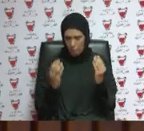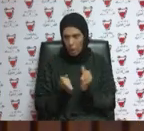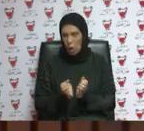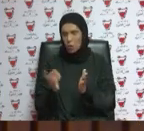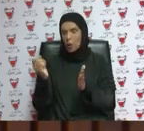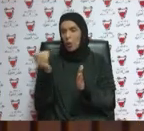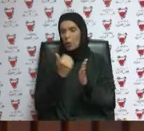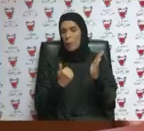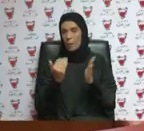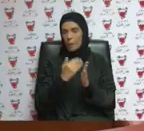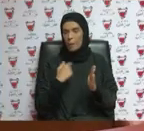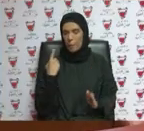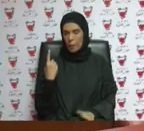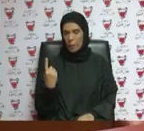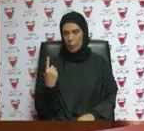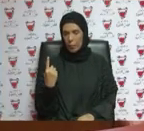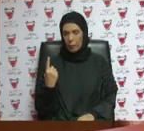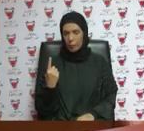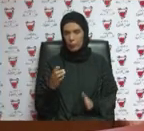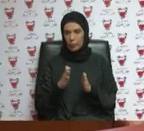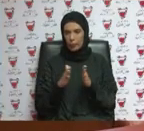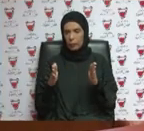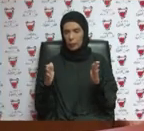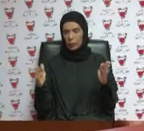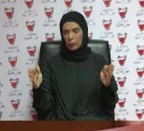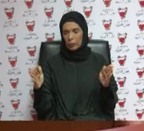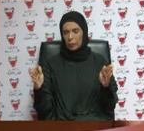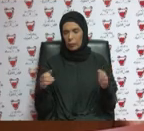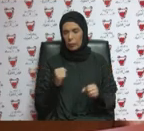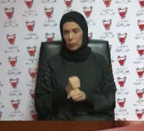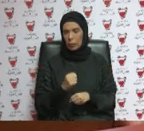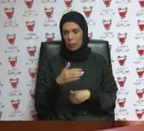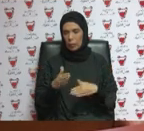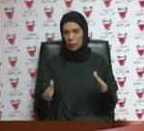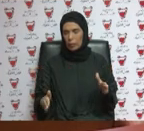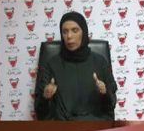أولا توسعة نطاق عمل صندوق السيولة